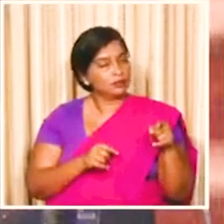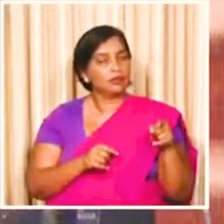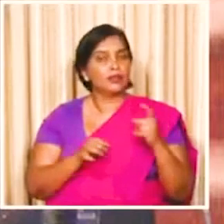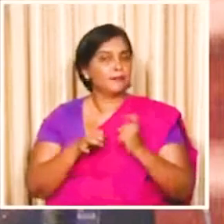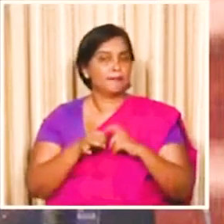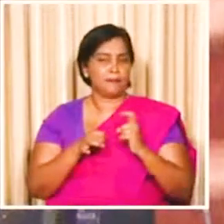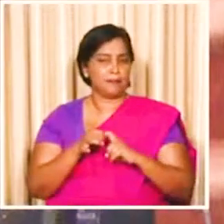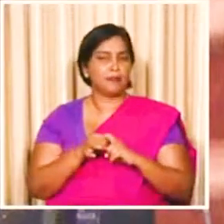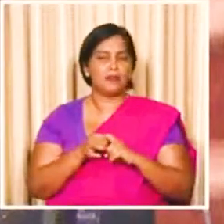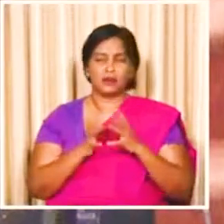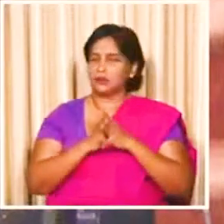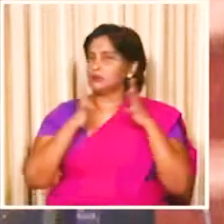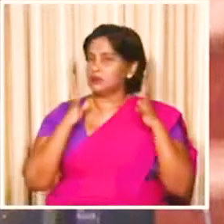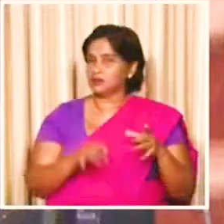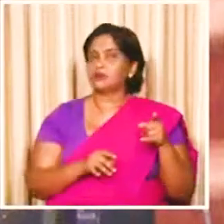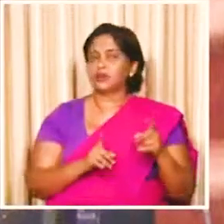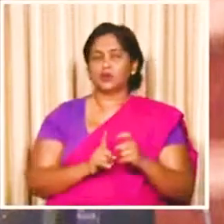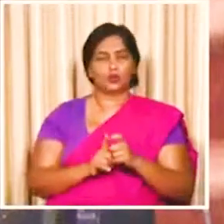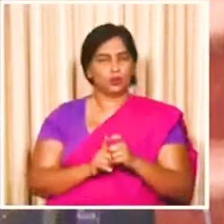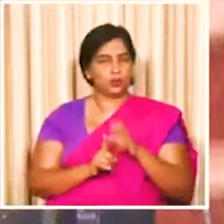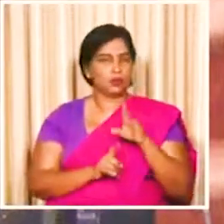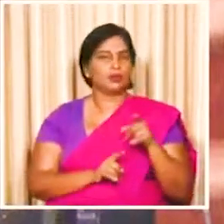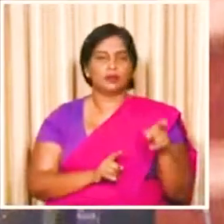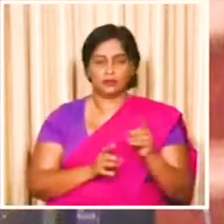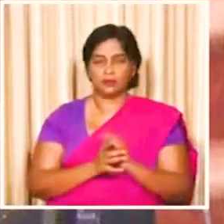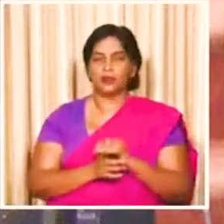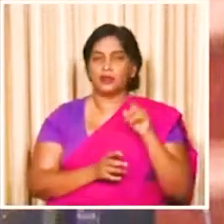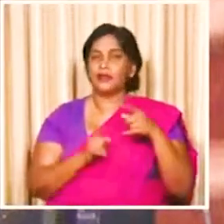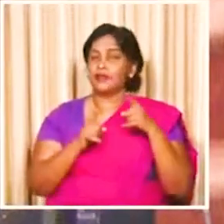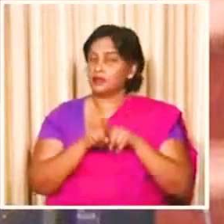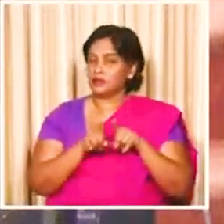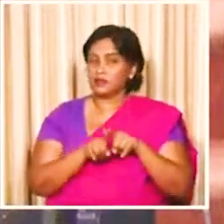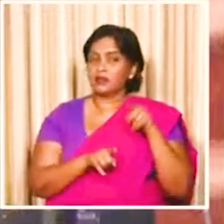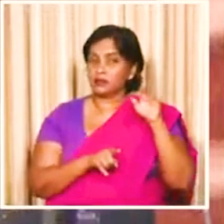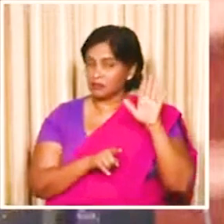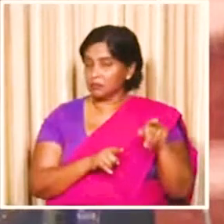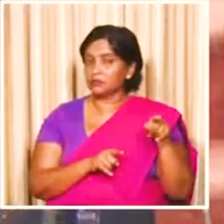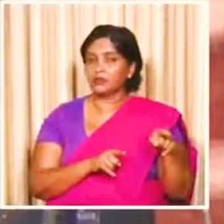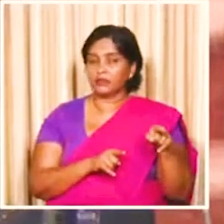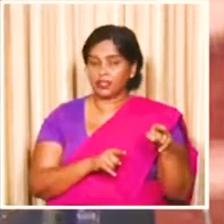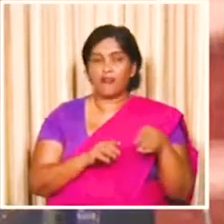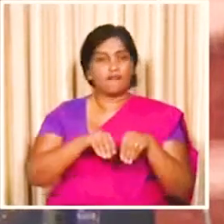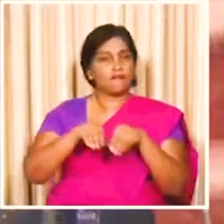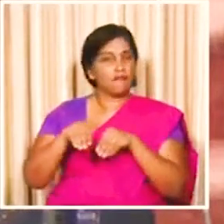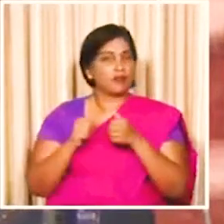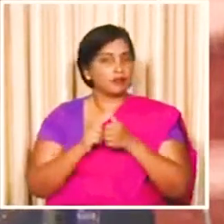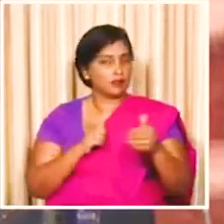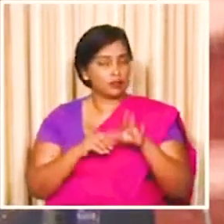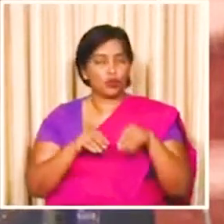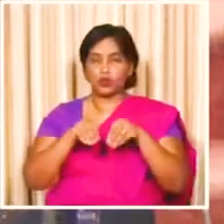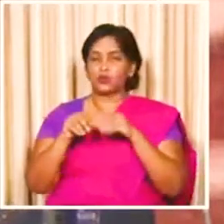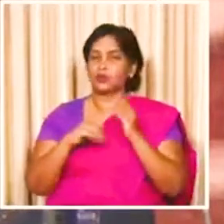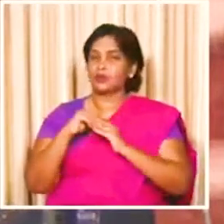எடுத்து அதனால் லாபம் பெறுகின்ற சூழலை நல்ல விலைக்கு கொடுக்க முடியவில்லை என்றால் வங்கி கடன் கட்ட முடியாத